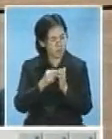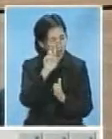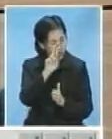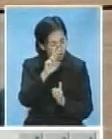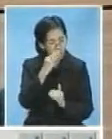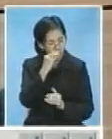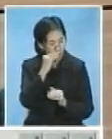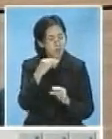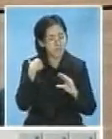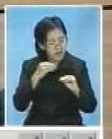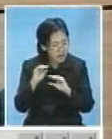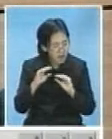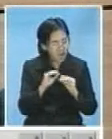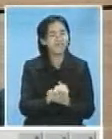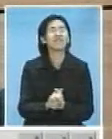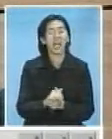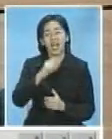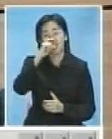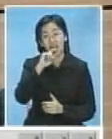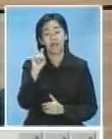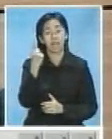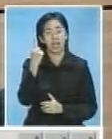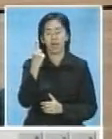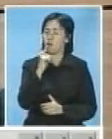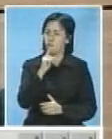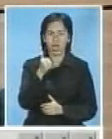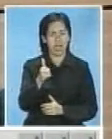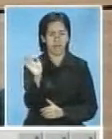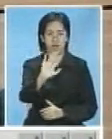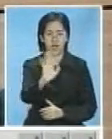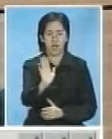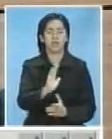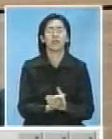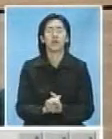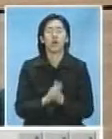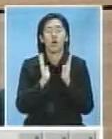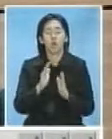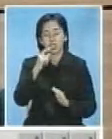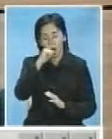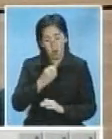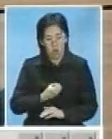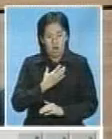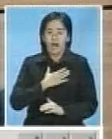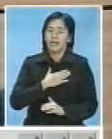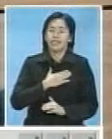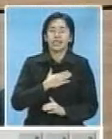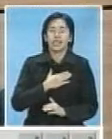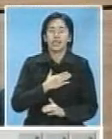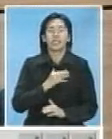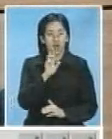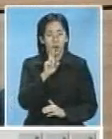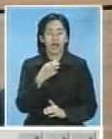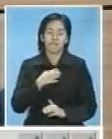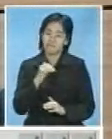พูดกันว่ารัฐไทยใหม่พูดเล่นไม่ได้นะคะท่านประธานเดี๋ยวคนไทยจะตกใจแล้วเรียกหานิวกัฟเวิร์นเม